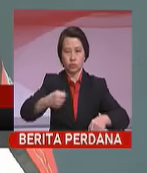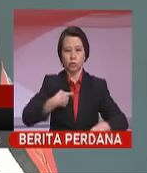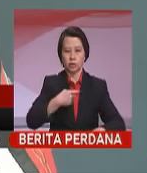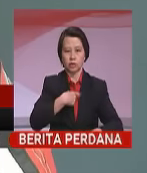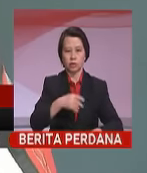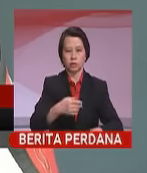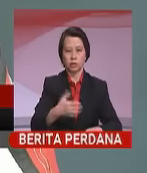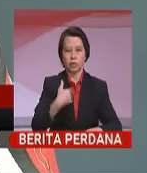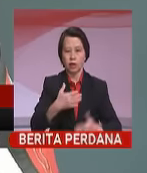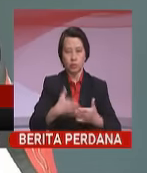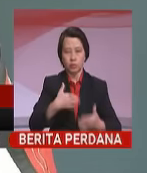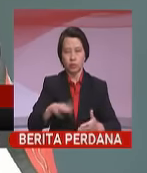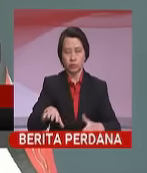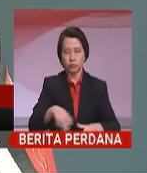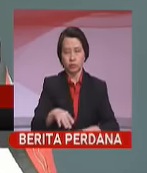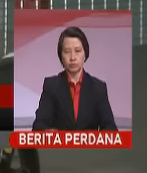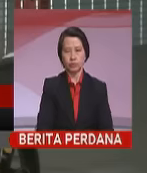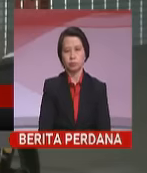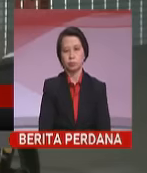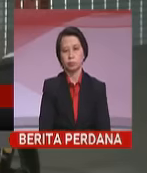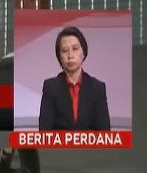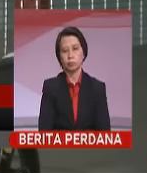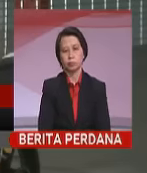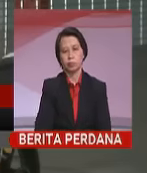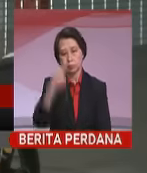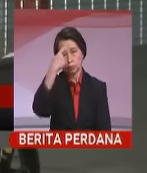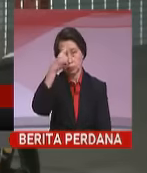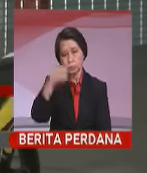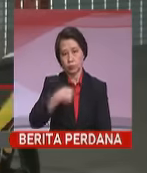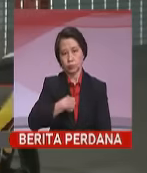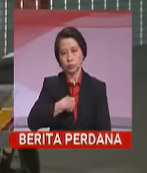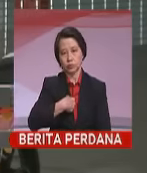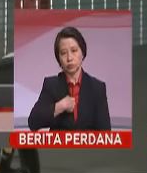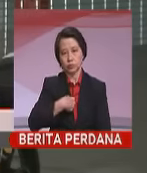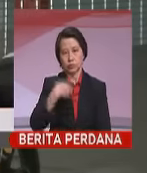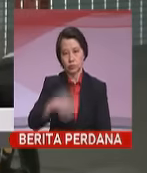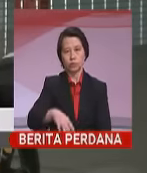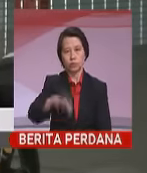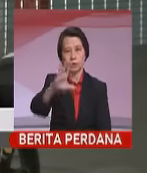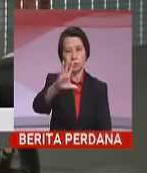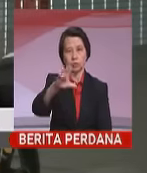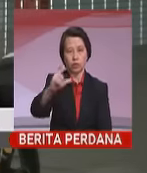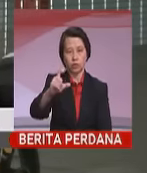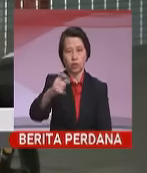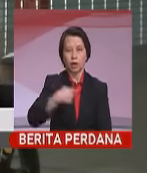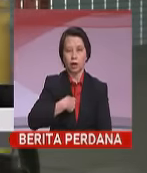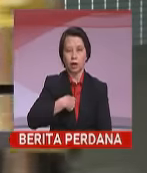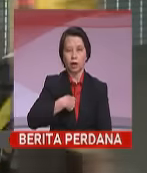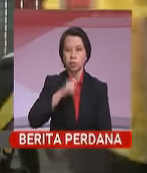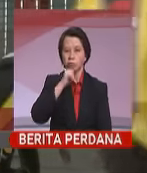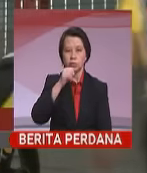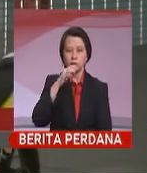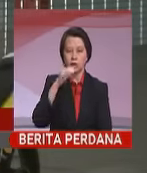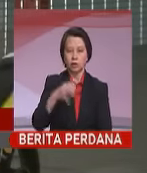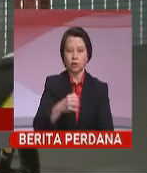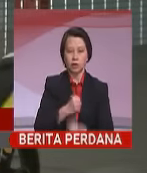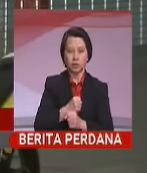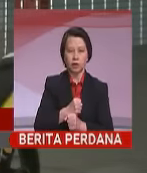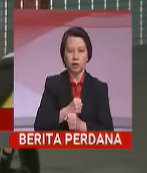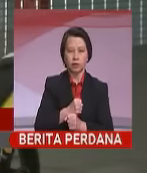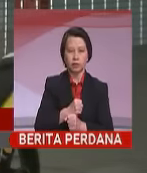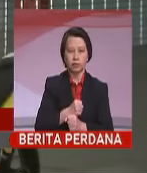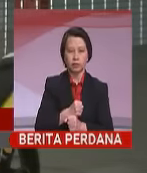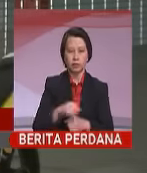yang masih belum jumpa setting lagi lah. Bagi saya dah 5 bulan, so saya tak dapat chemistry untuk